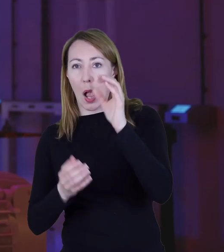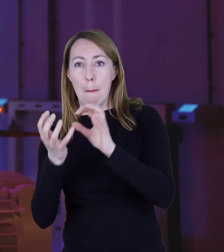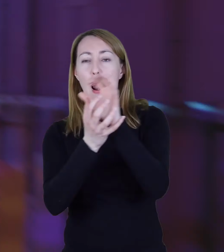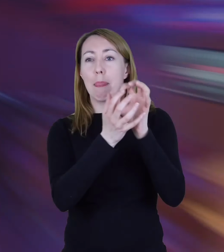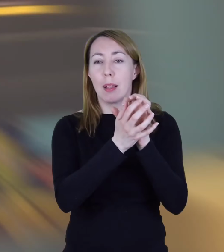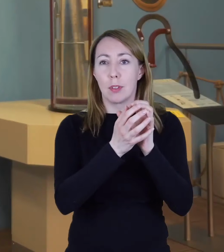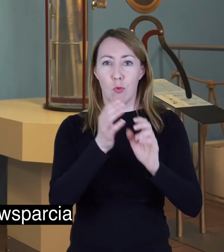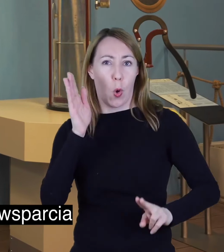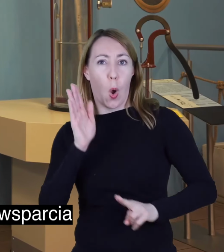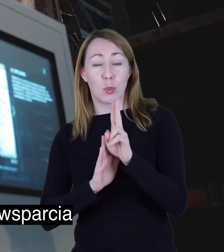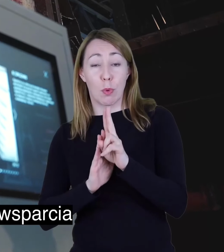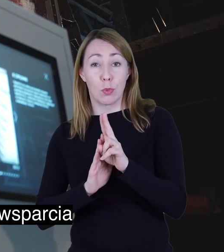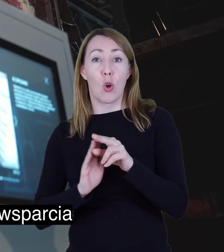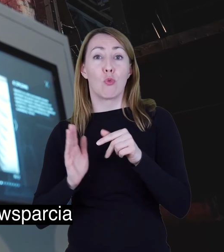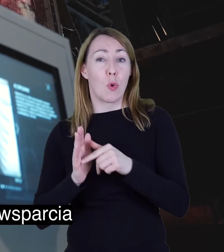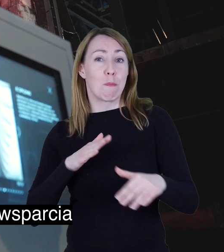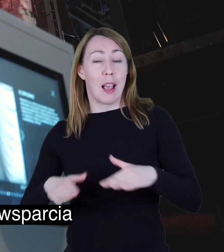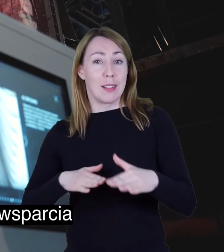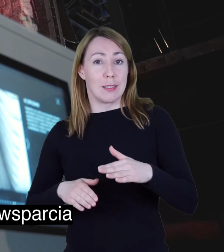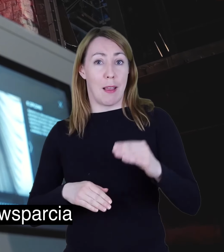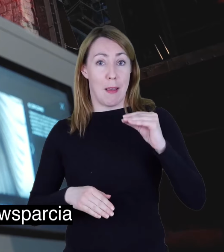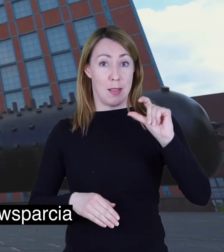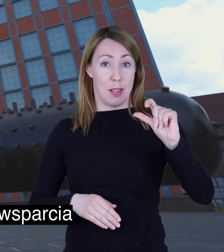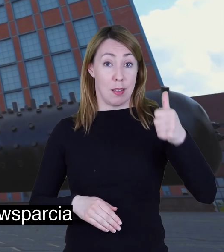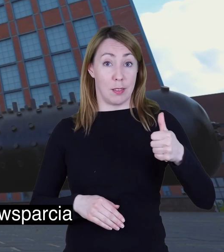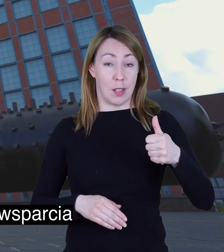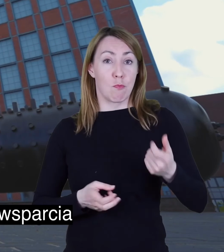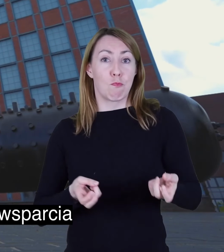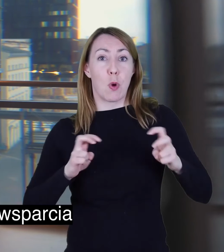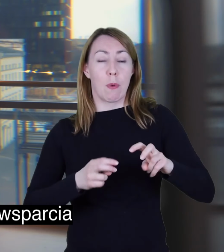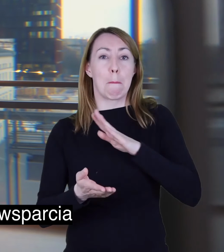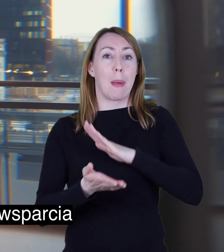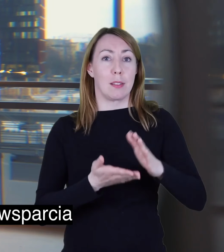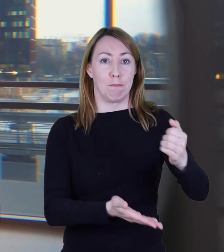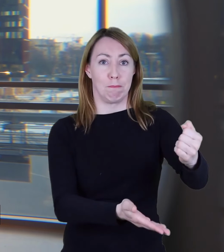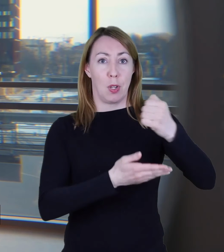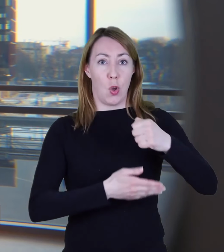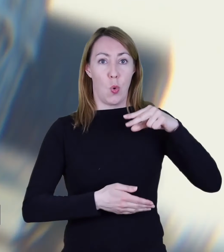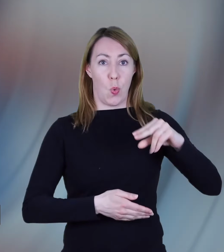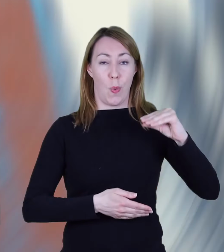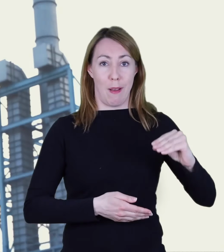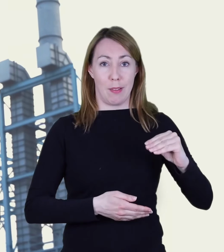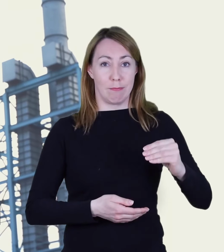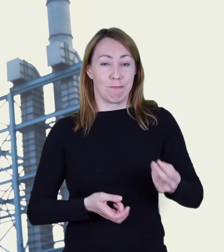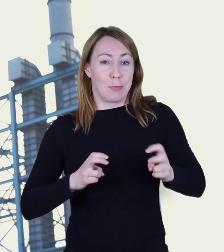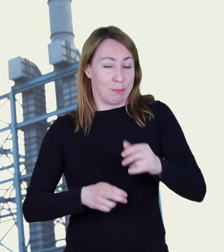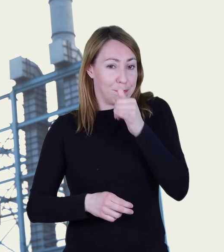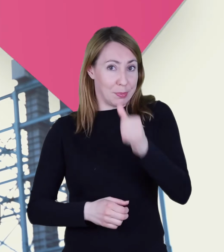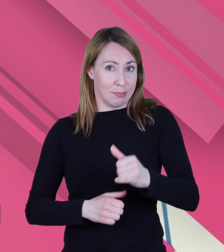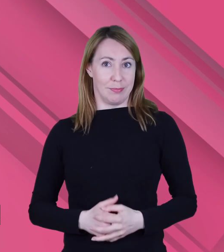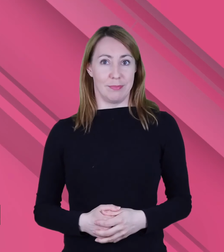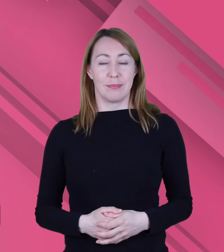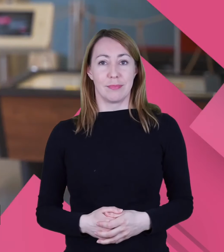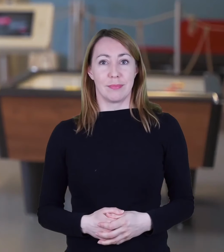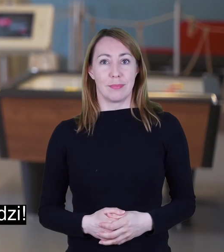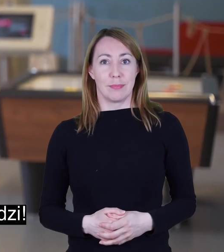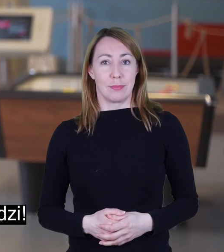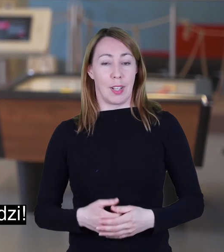po prostu kosmos. Ale takie miejsce jak EC1 nie mogłoby powstać bez wsparcia i funduszy pozyskanych z Unii